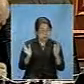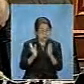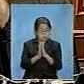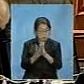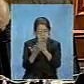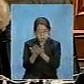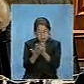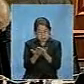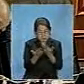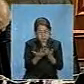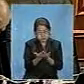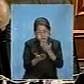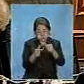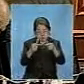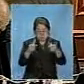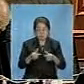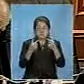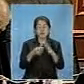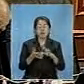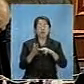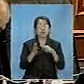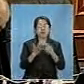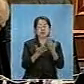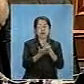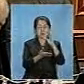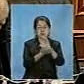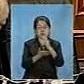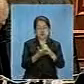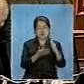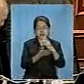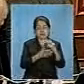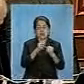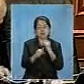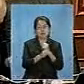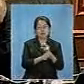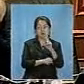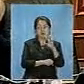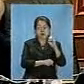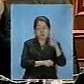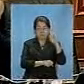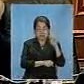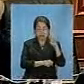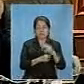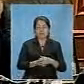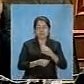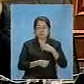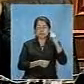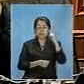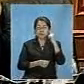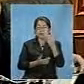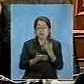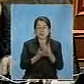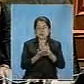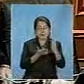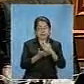ามวัตถุประสงค์ของการบริหารงบประมาณและผมแน่ใจว่างบประมาณปี2557จะเป็นส่วนสำคัญที่